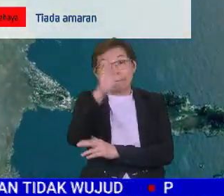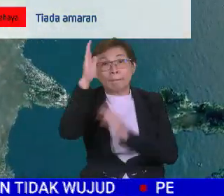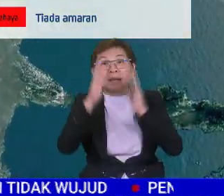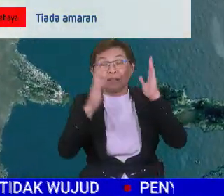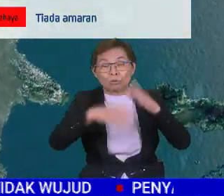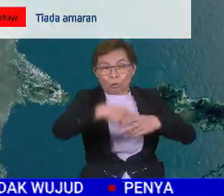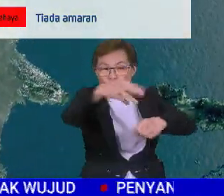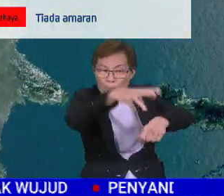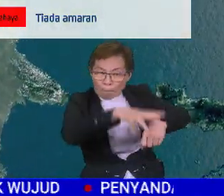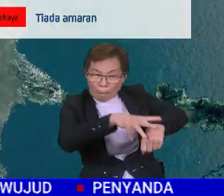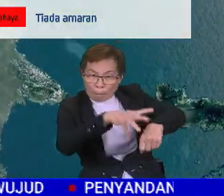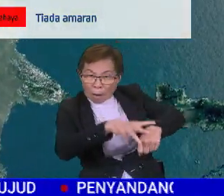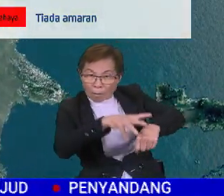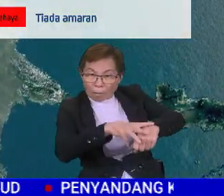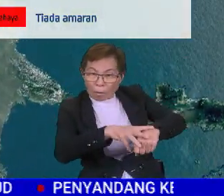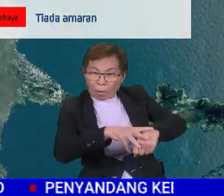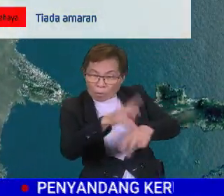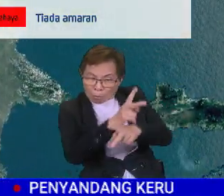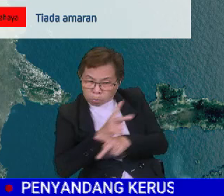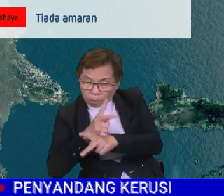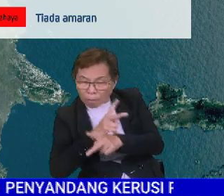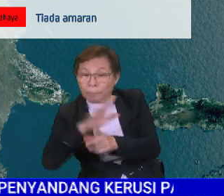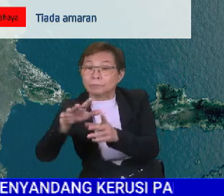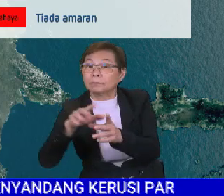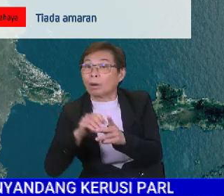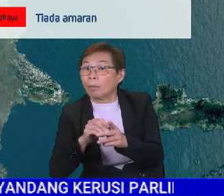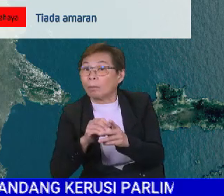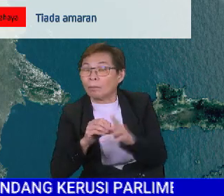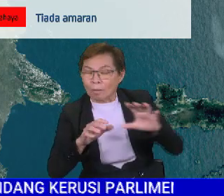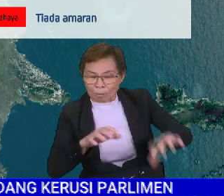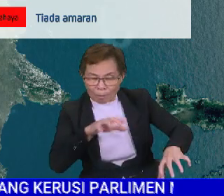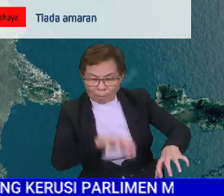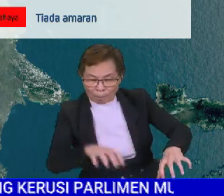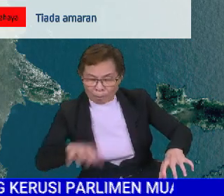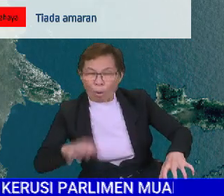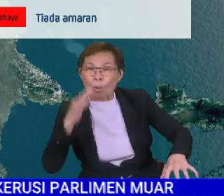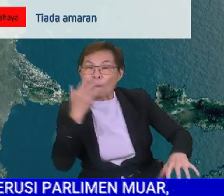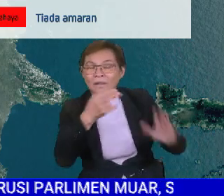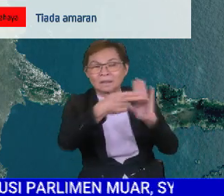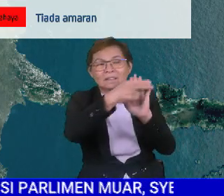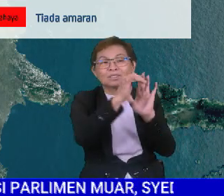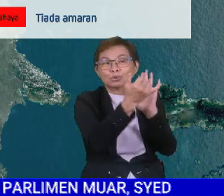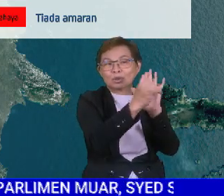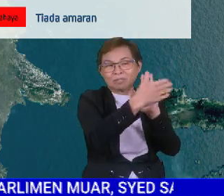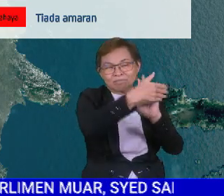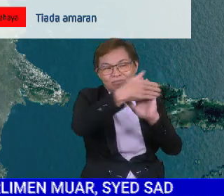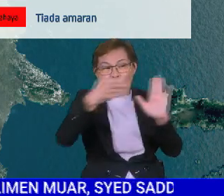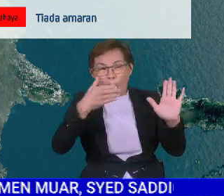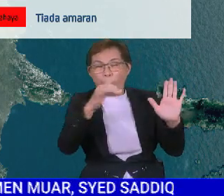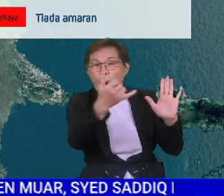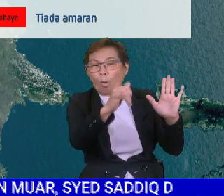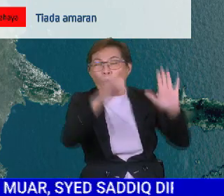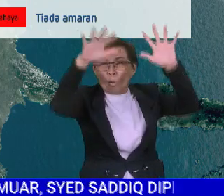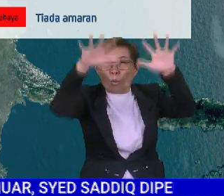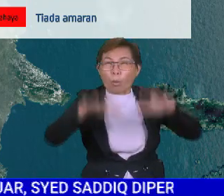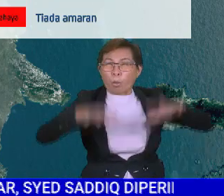mengeluarkan aman cuaca peringkat waspada melibatkan kawasan-kawasan yang berwarna kuning berkenaan, yang mana hujan